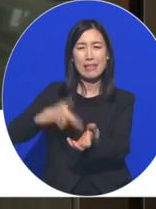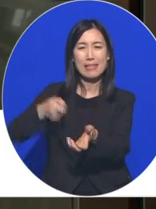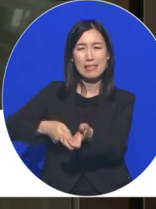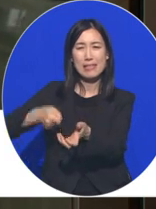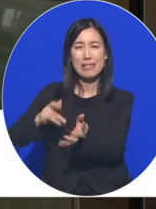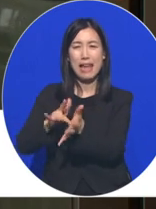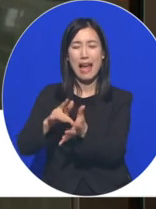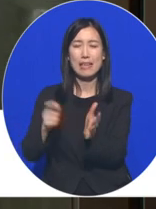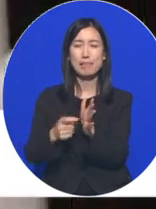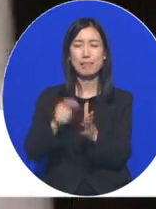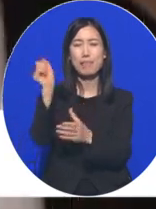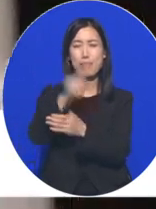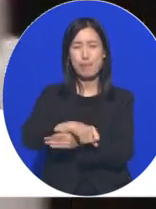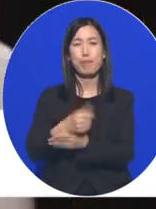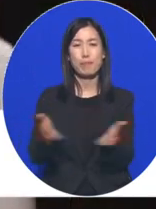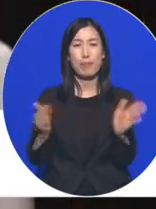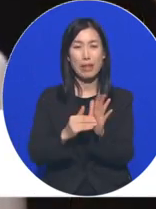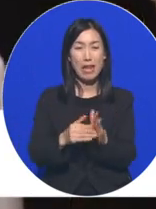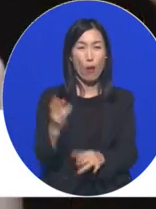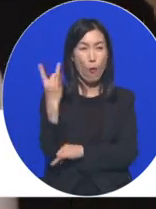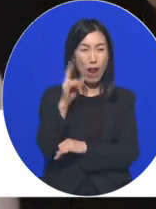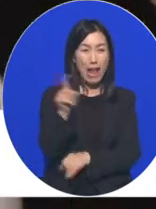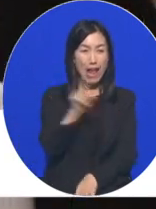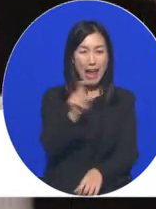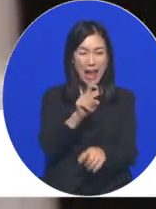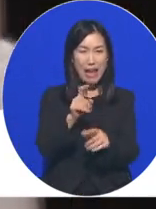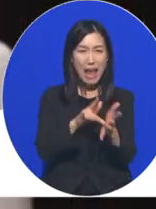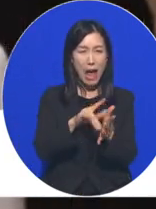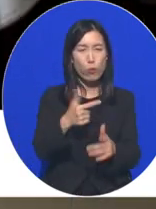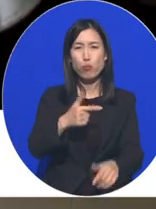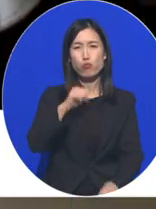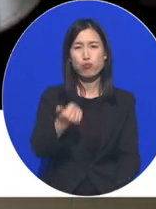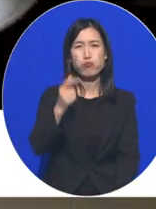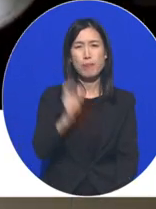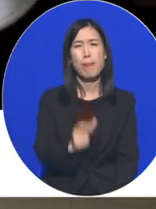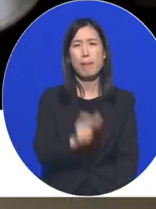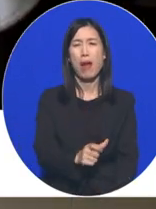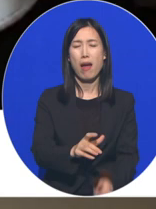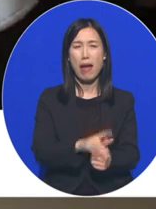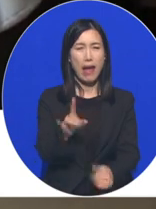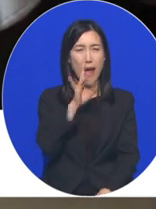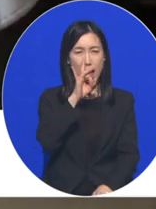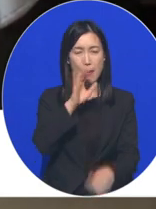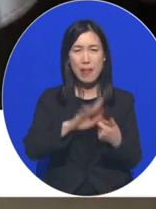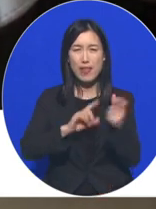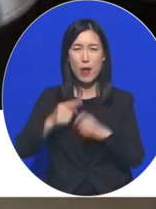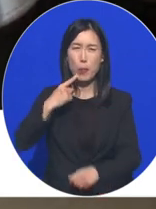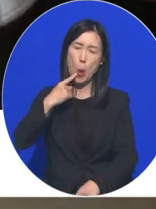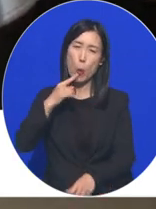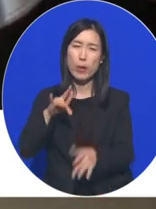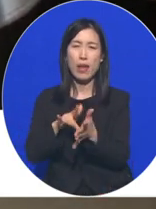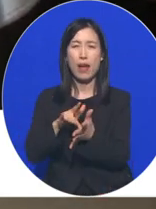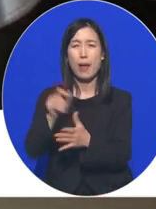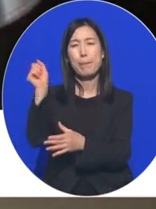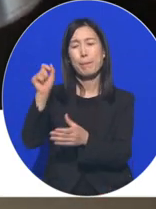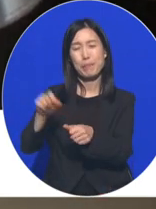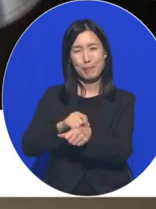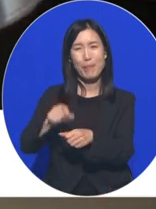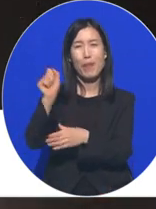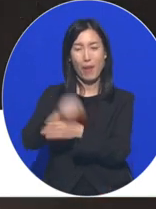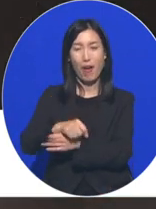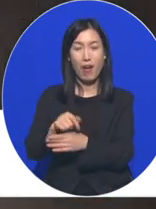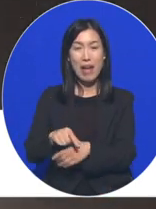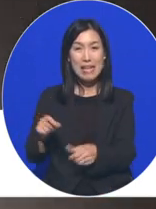승인했습니다 기존 살충제에 저항성을 갖게 된 빈대를 방지할 수 있도록 대체 살충제가 승인된 겁니다